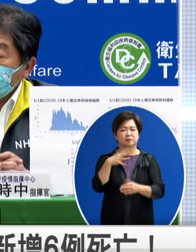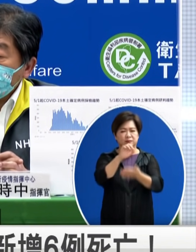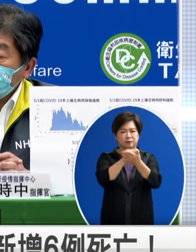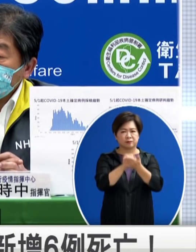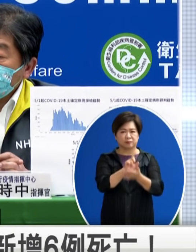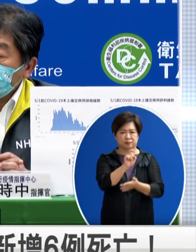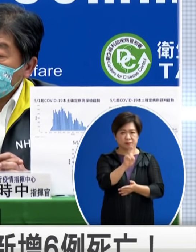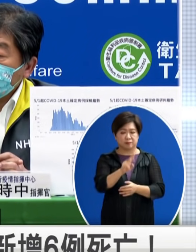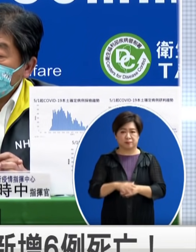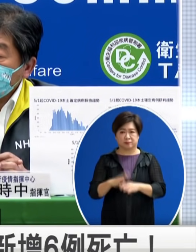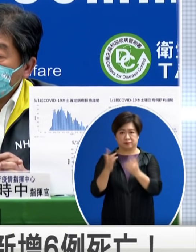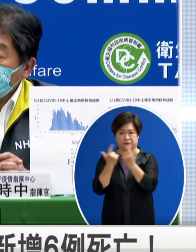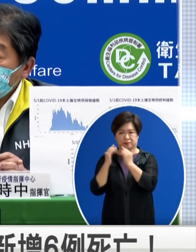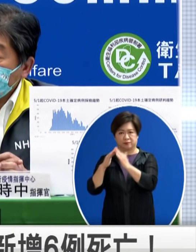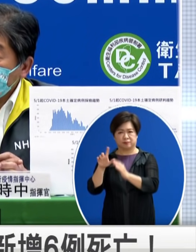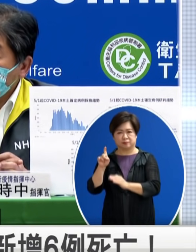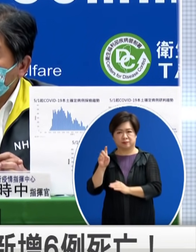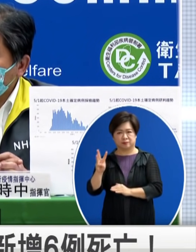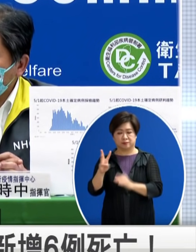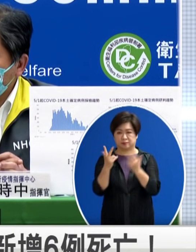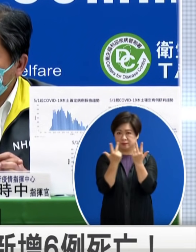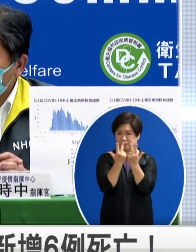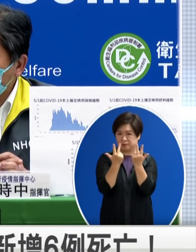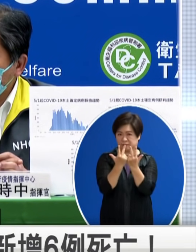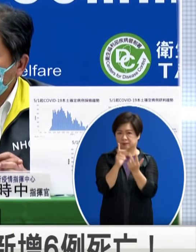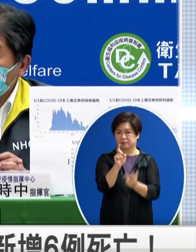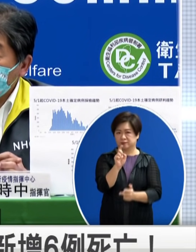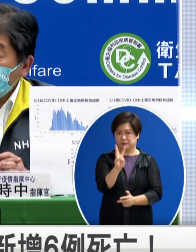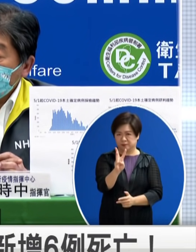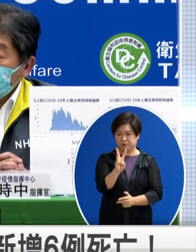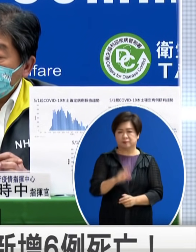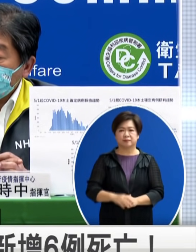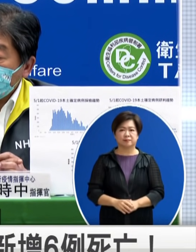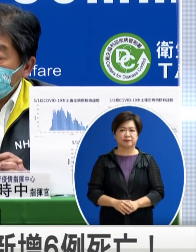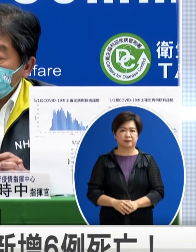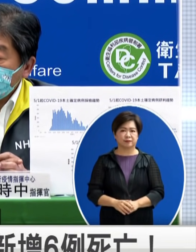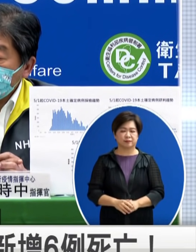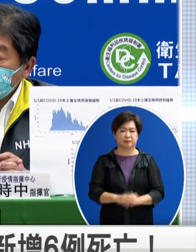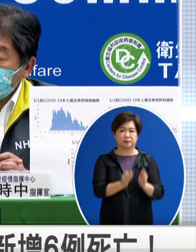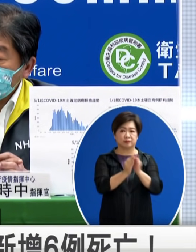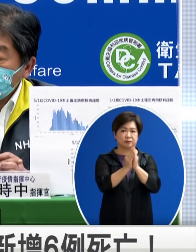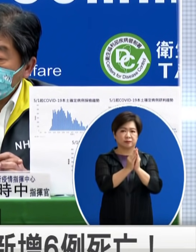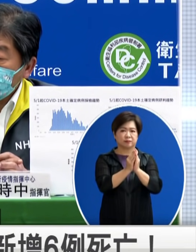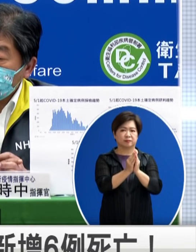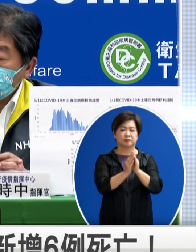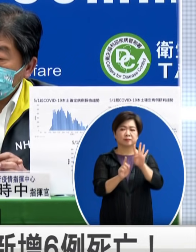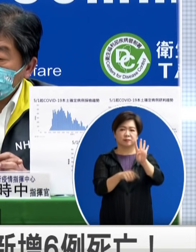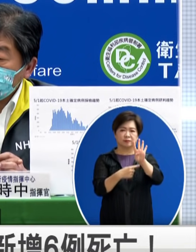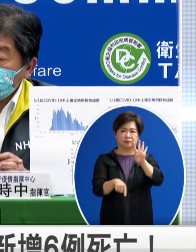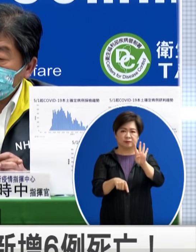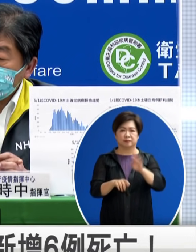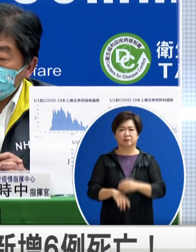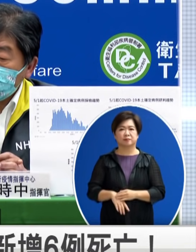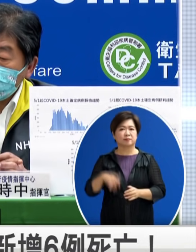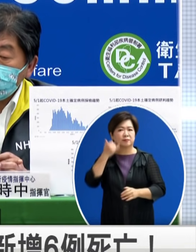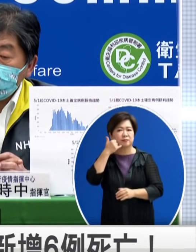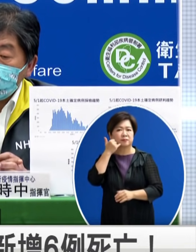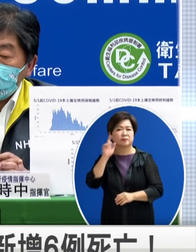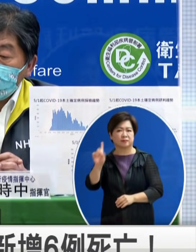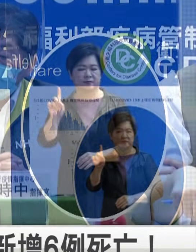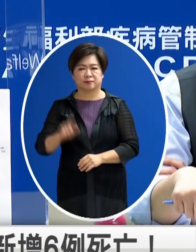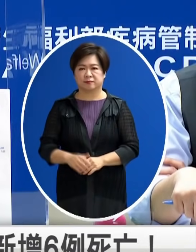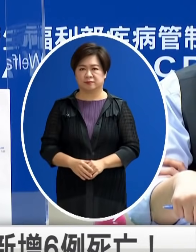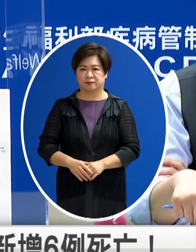然后台北市有13例，新北市也13例，那桃园市有4例，那基隆市有